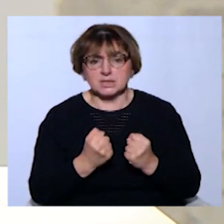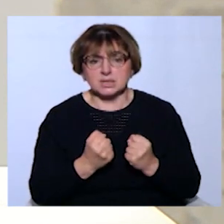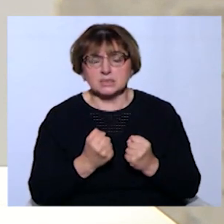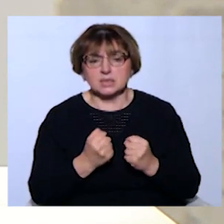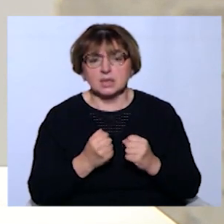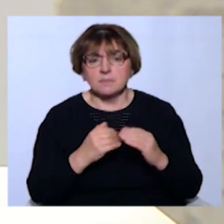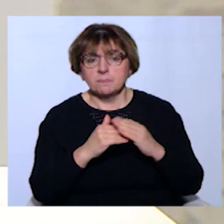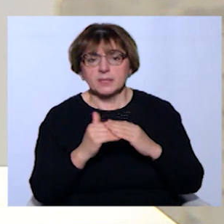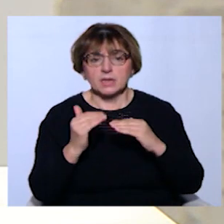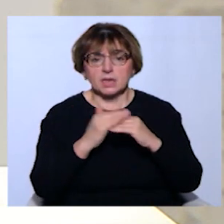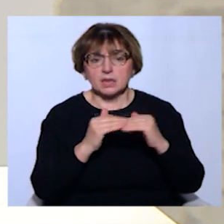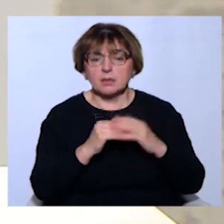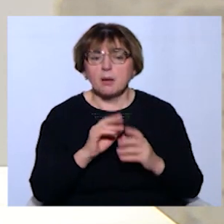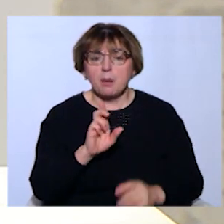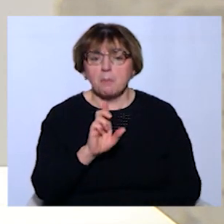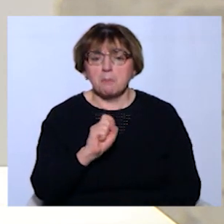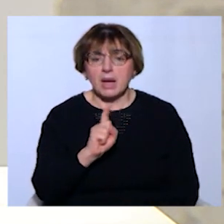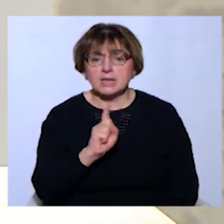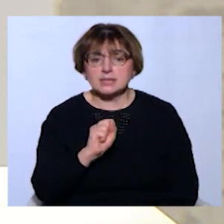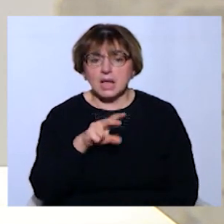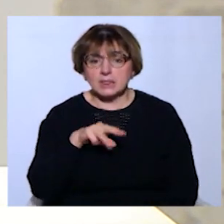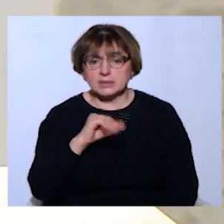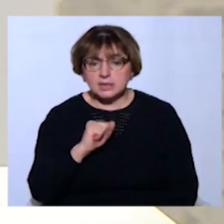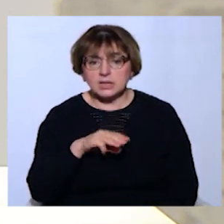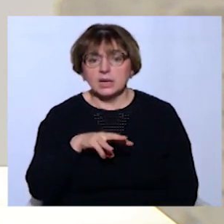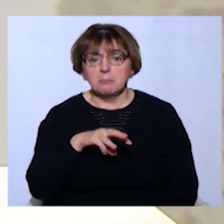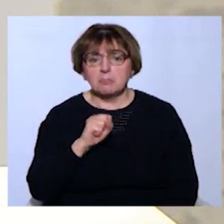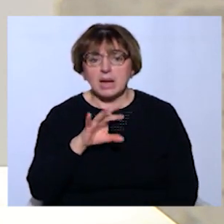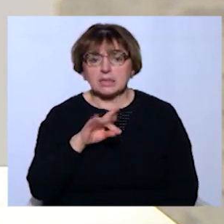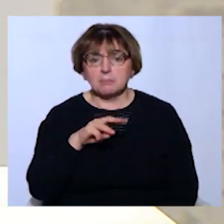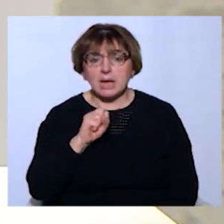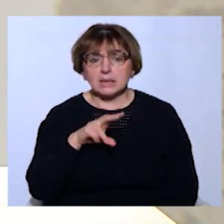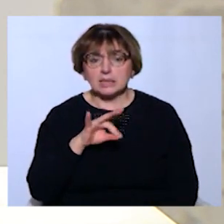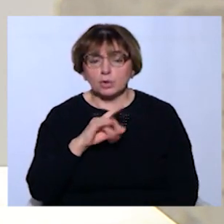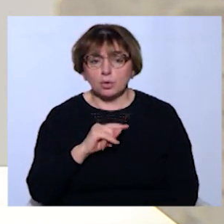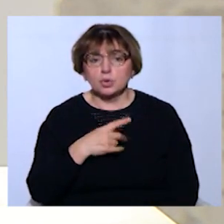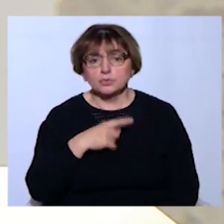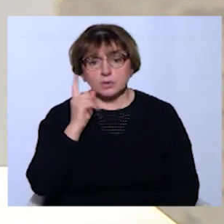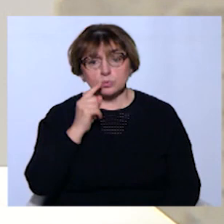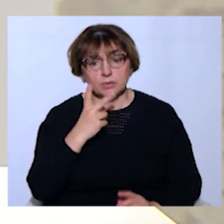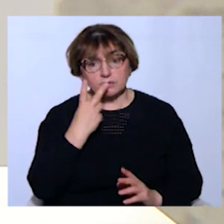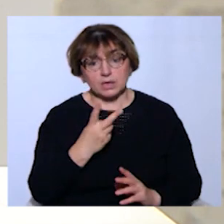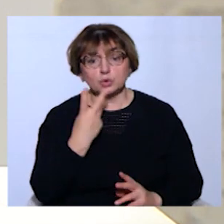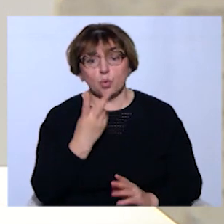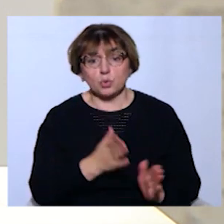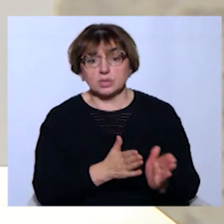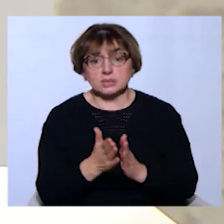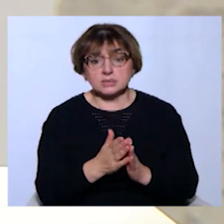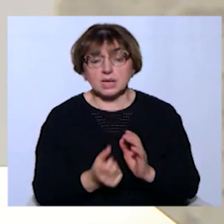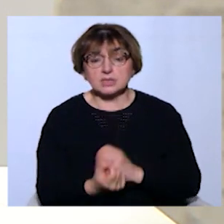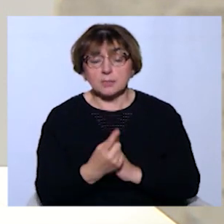მაგარი ქანები, როგორიცაა ბაზალტი და მარმარილო მაგალითად. ესე იგი ჩვენ განვიხილეთ ორი გზა წარმოქმნის, ერთი როდესაც